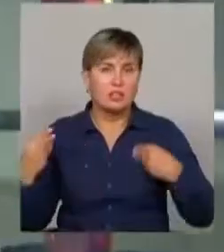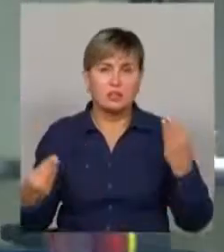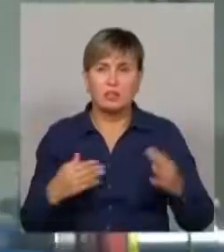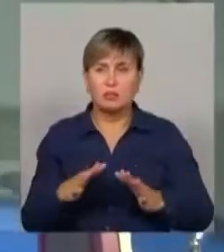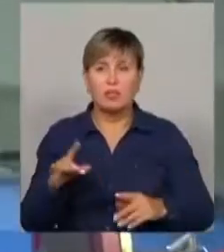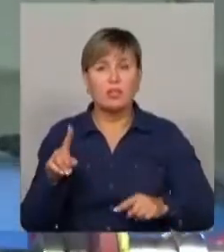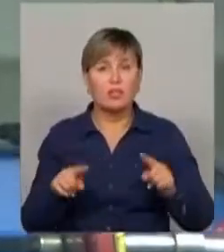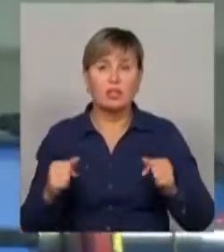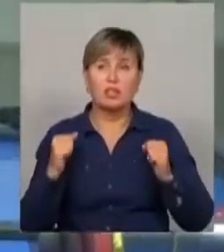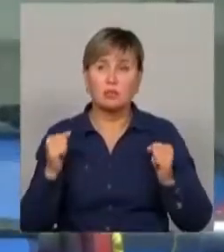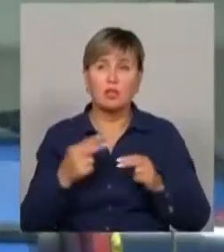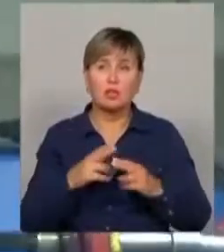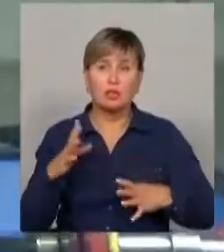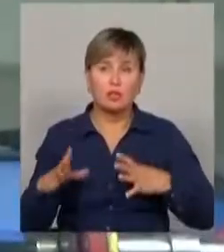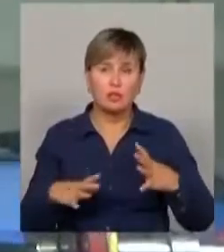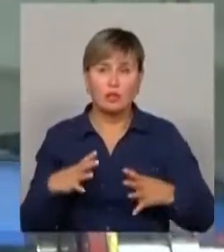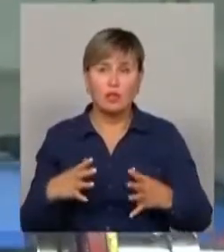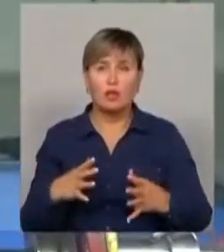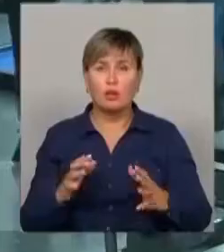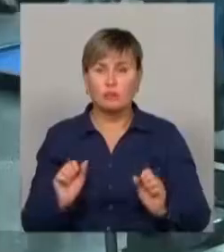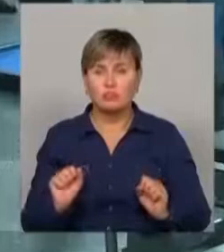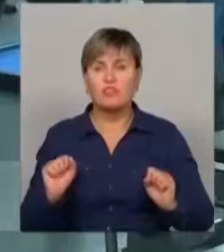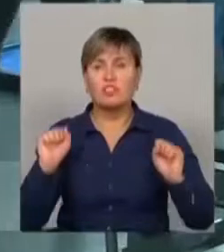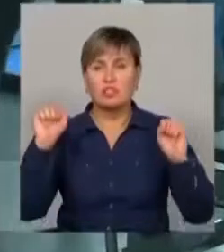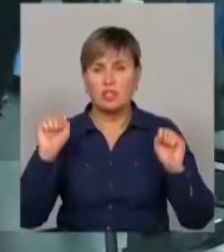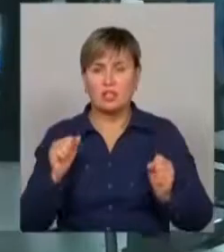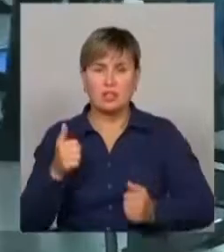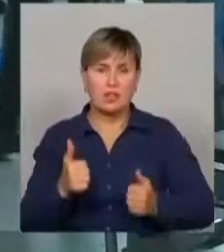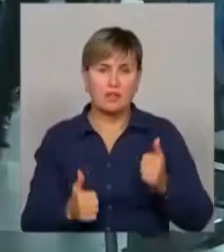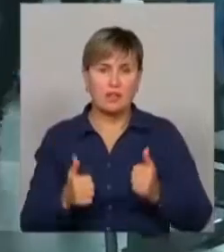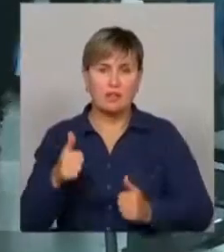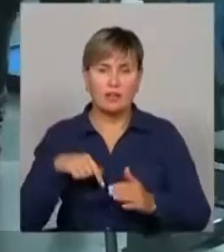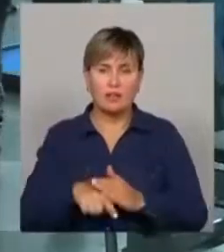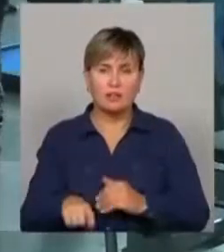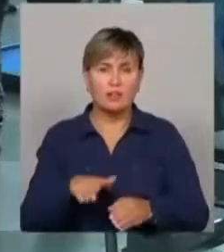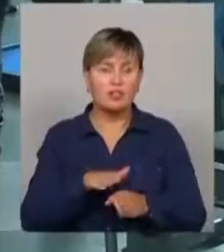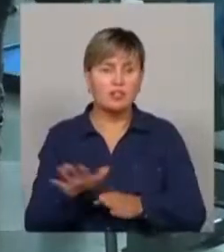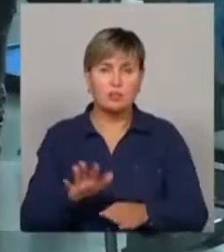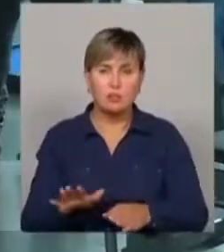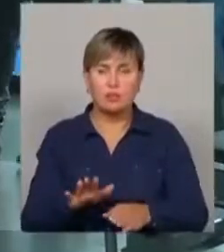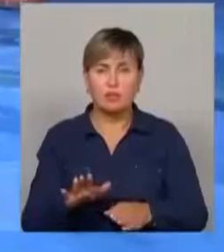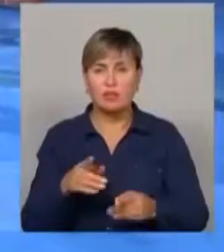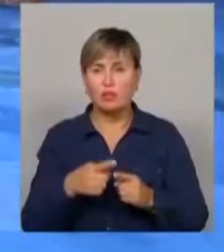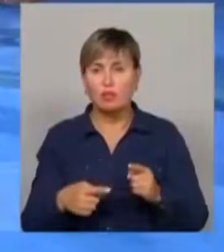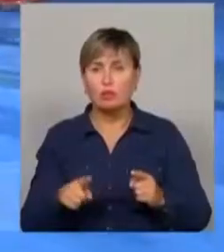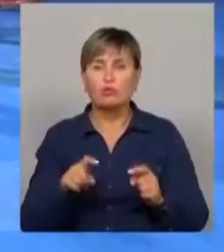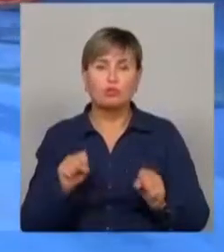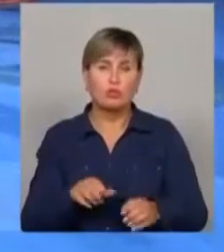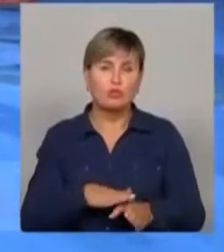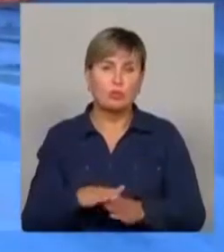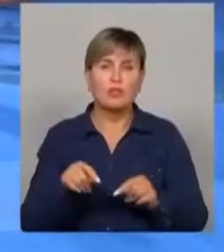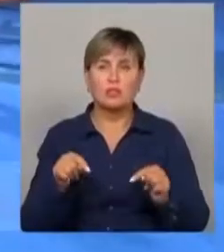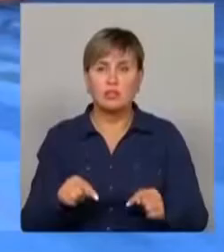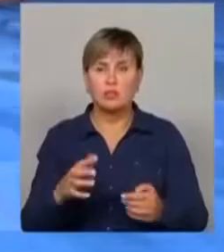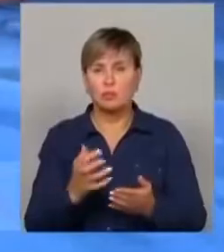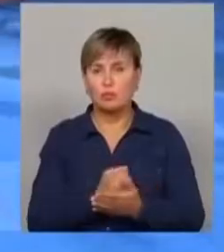Иногда спортсмен, который на тренировках поднимает запредельные веса на соревновательном помосте, не справляется и с долей того, что может выполнить. Здесь